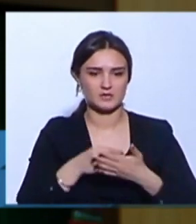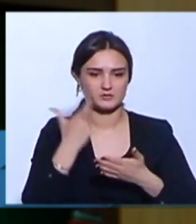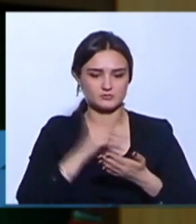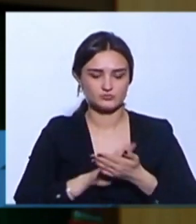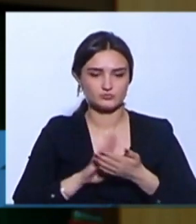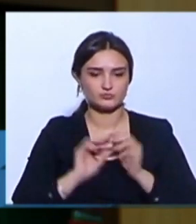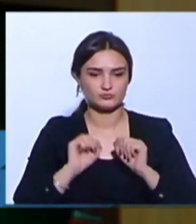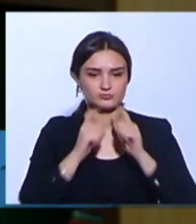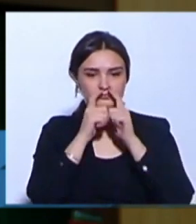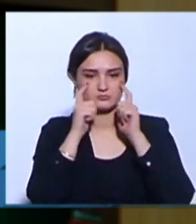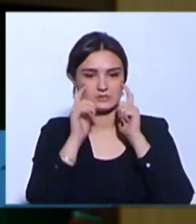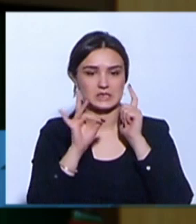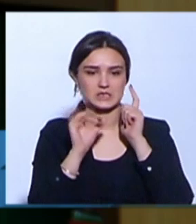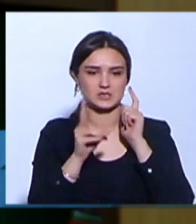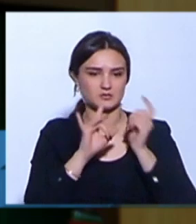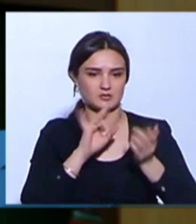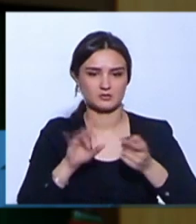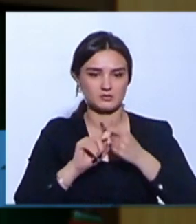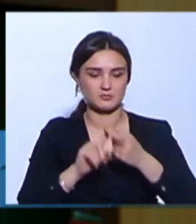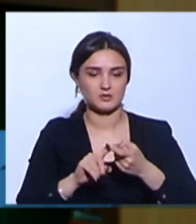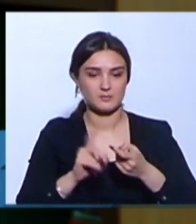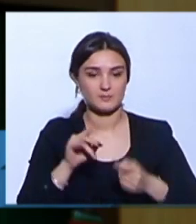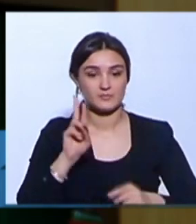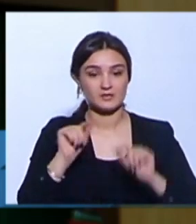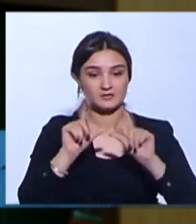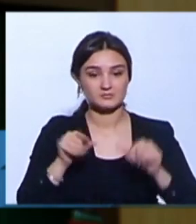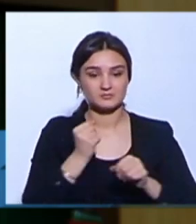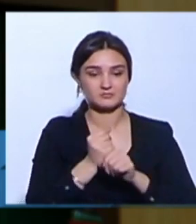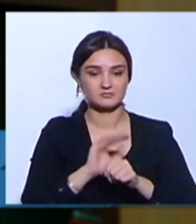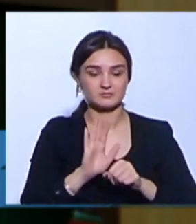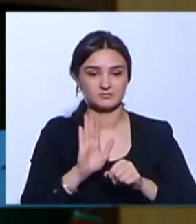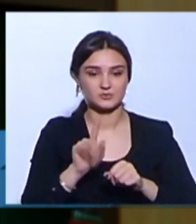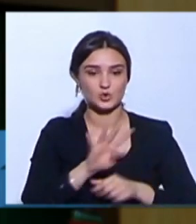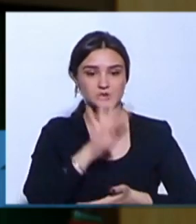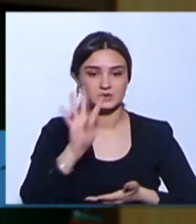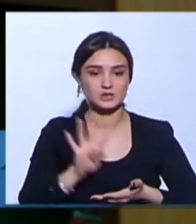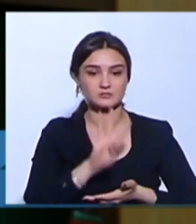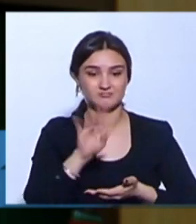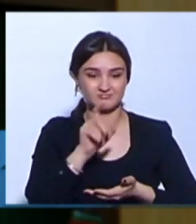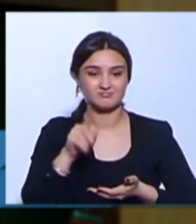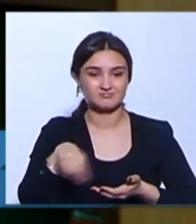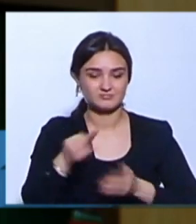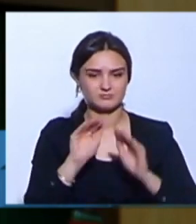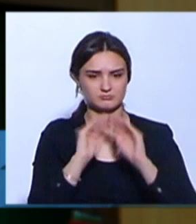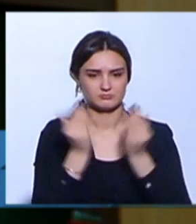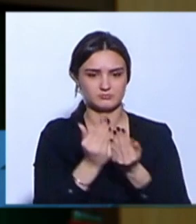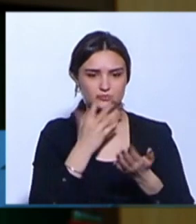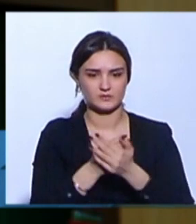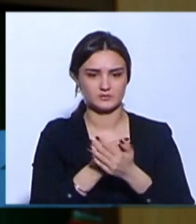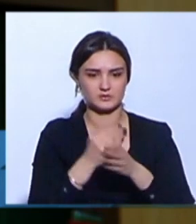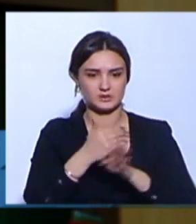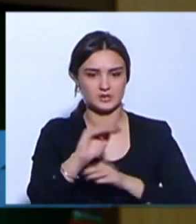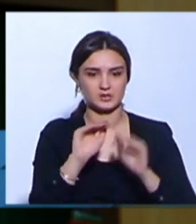ჰიგიენას დაიცავს, რისკი ბევრად ნაკლებია. და დიალიზის პაციენტი 4 საათის განმავლობაში არის დახურულ სივრცეში.